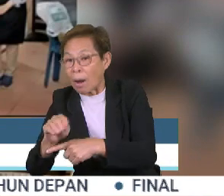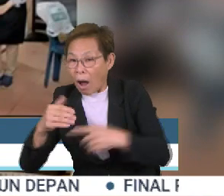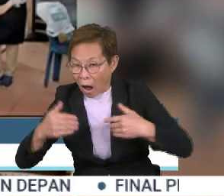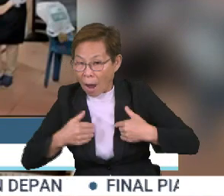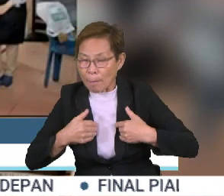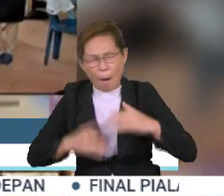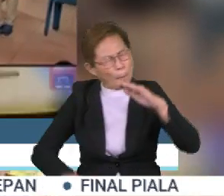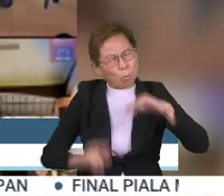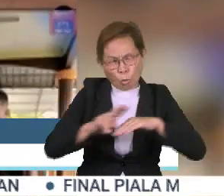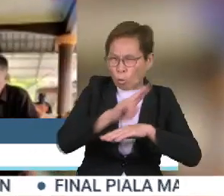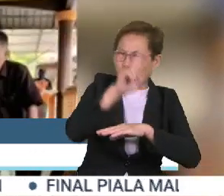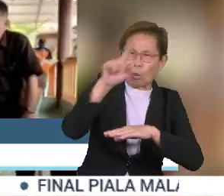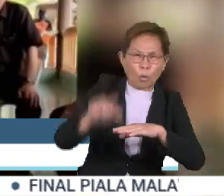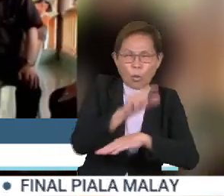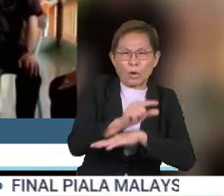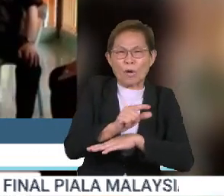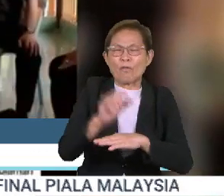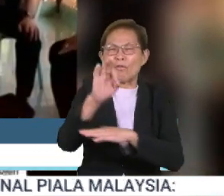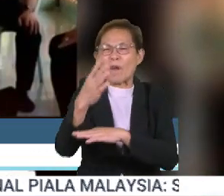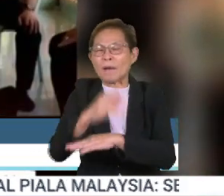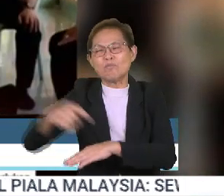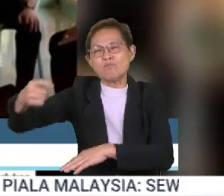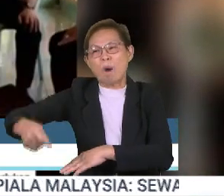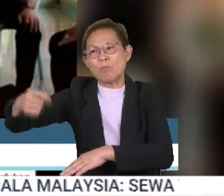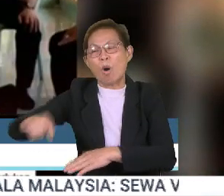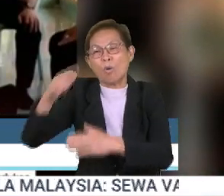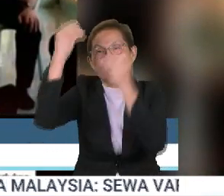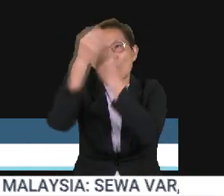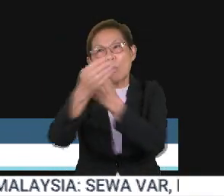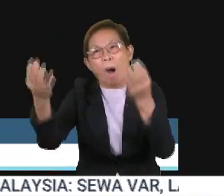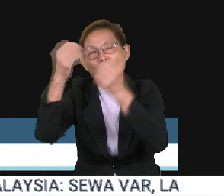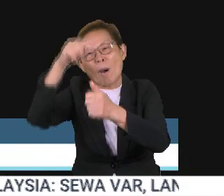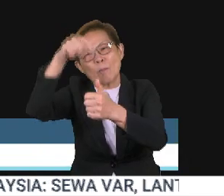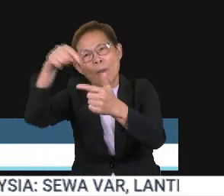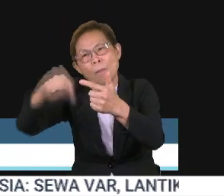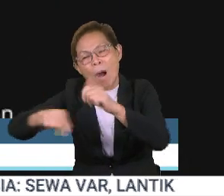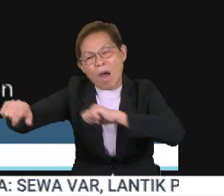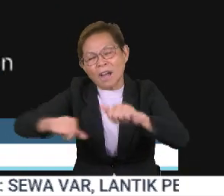memaksimalkan penggunaan Facebook dan Tik Tok untuk berfungsi berbagai aktivitas